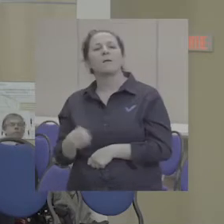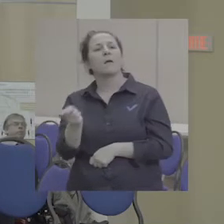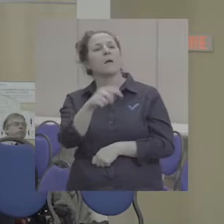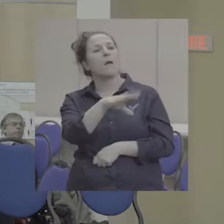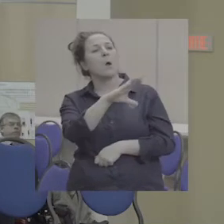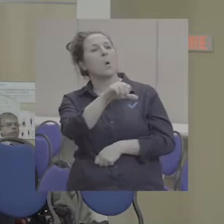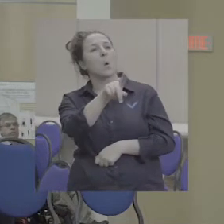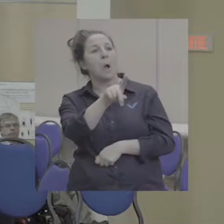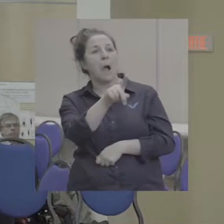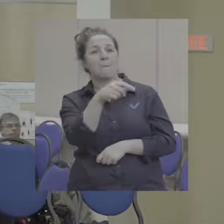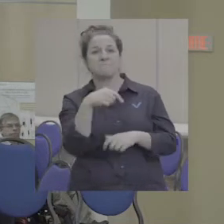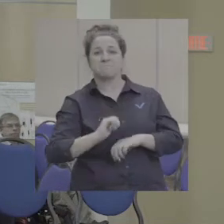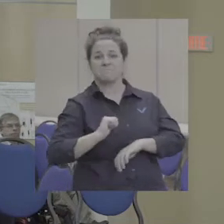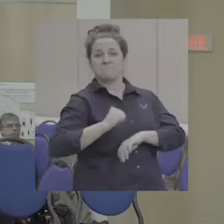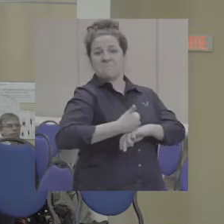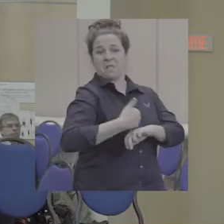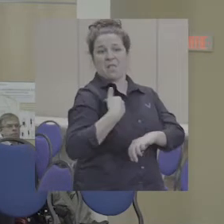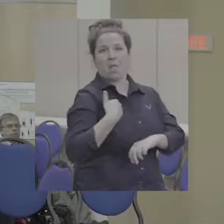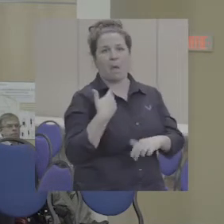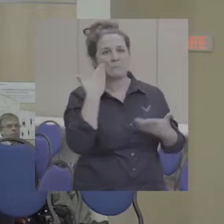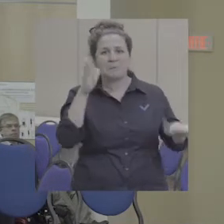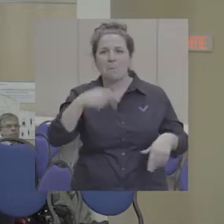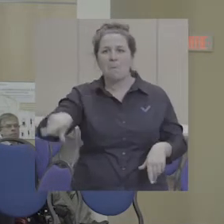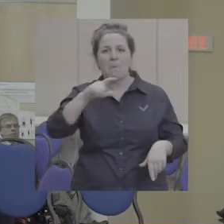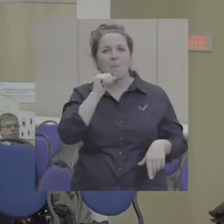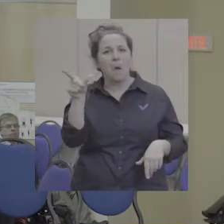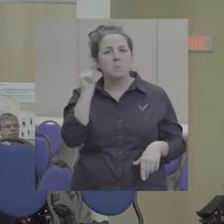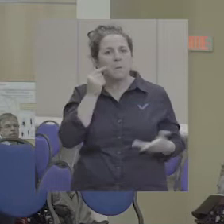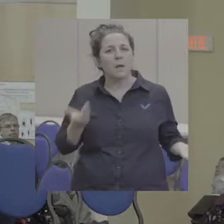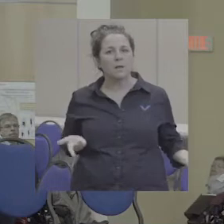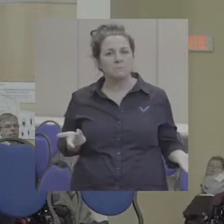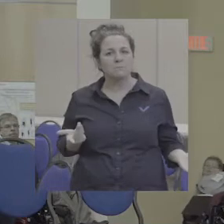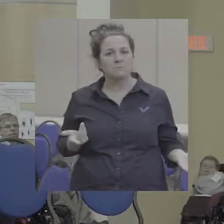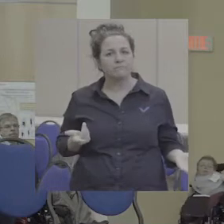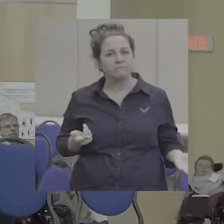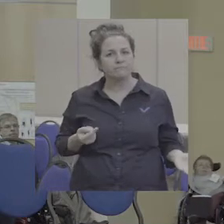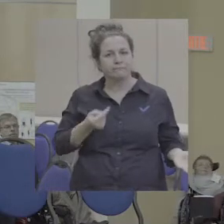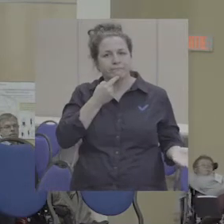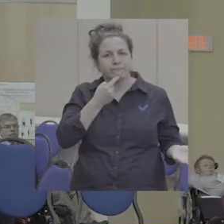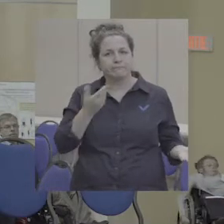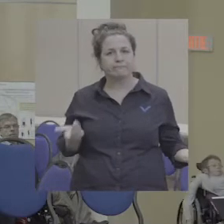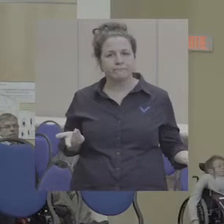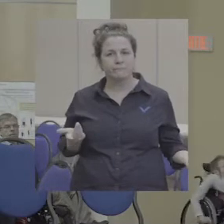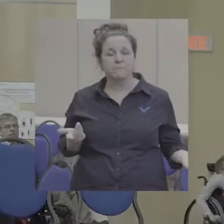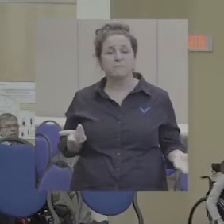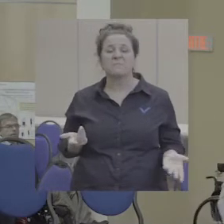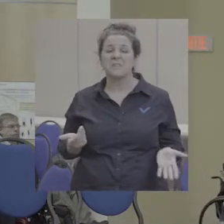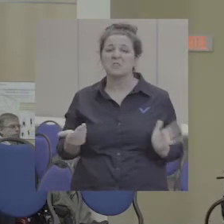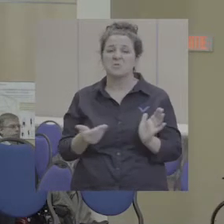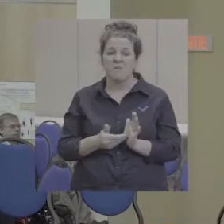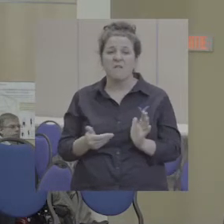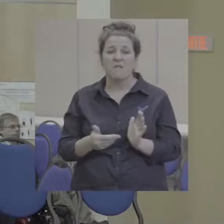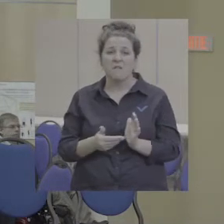telle coopérative vient naître. C'est assez décevant. Ça amène souvent, et